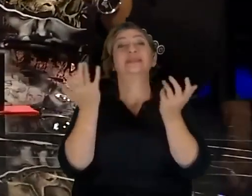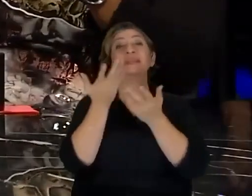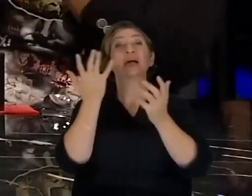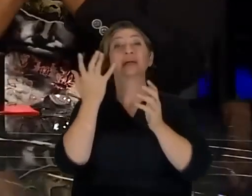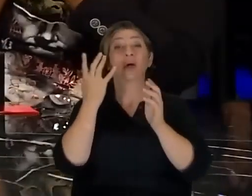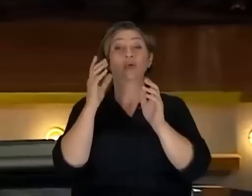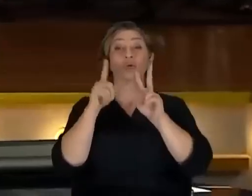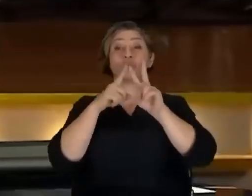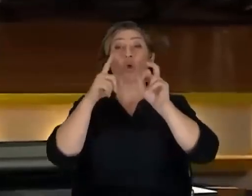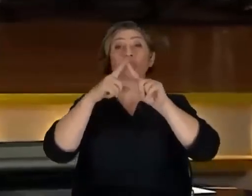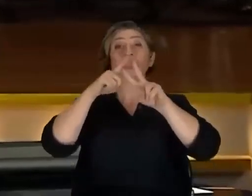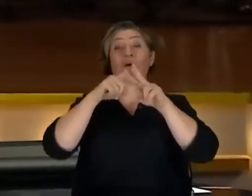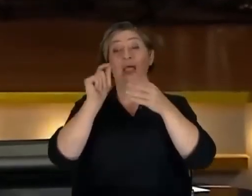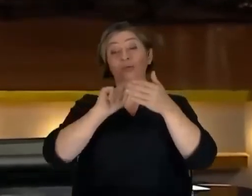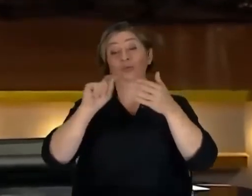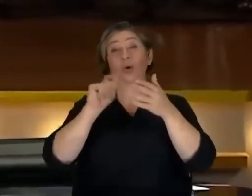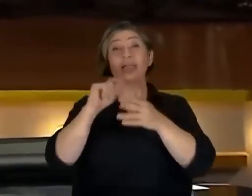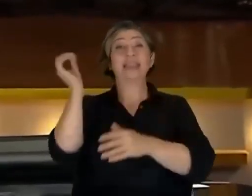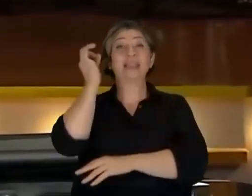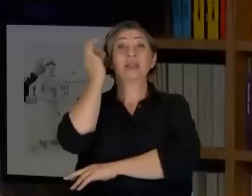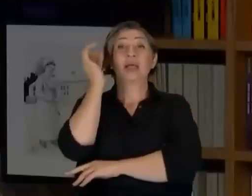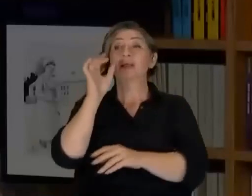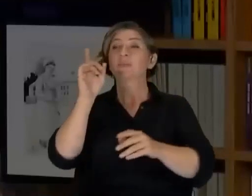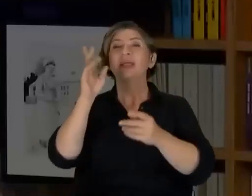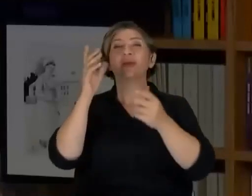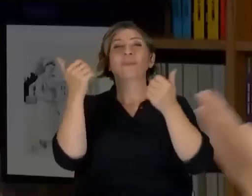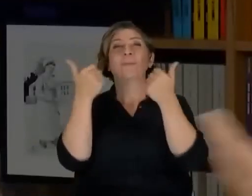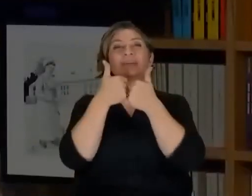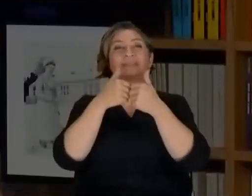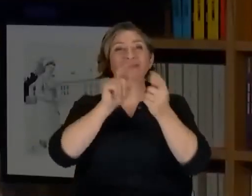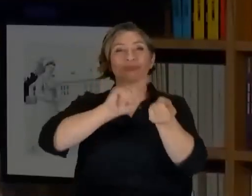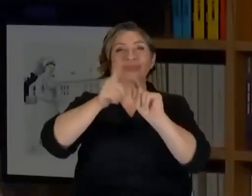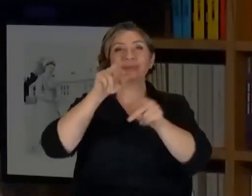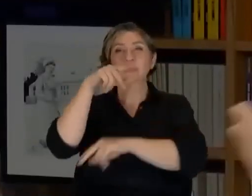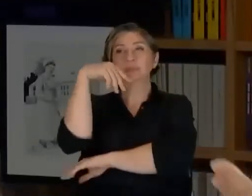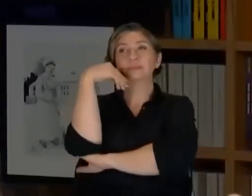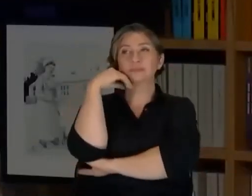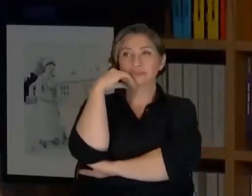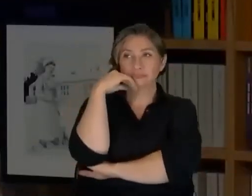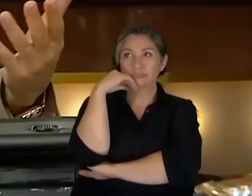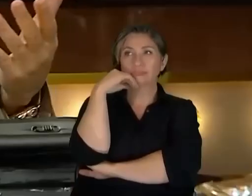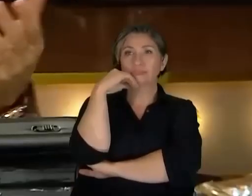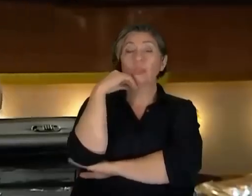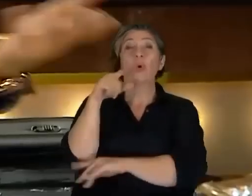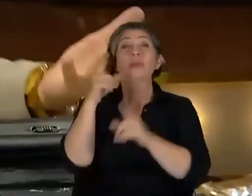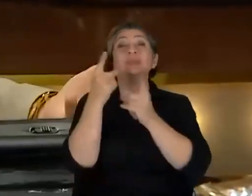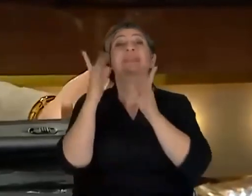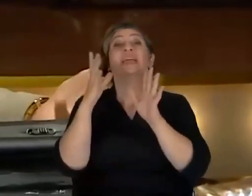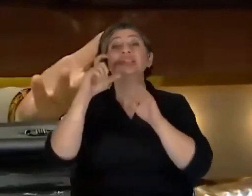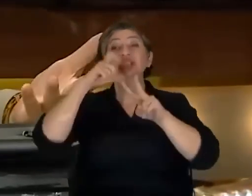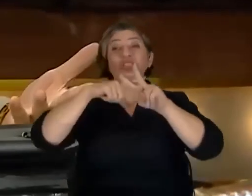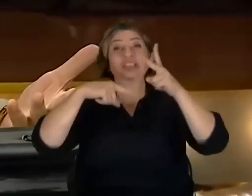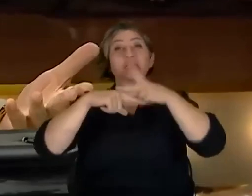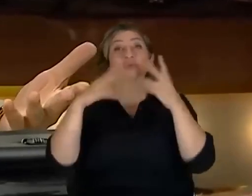Sanki ama nota yazıyor adam. Dinleyen de böyle teknik direktör gibi dinliyor falan. Yani hani öyle bir şey değil bu yani. Caz